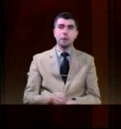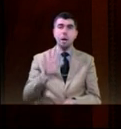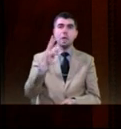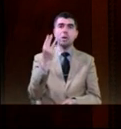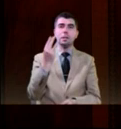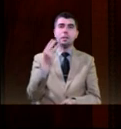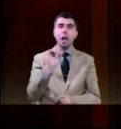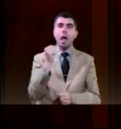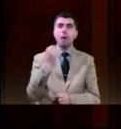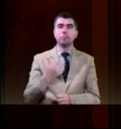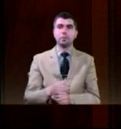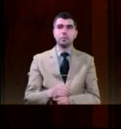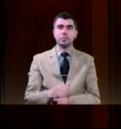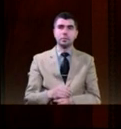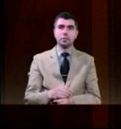35 عام هذا الا توظف.